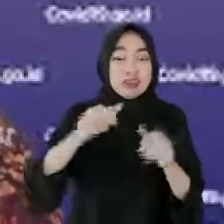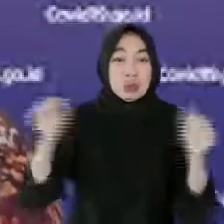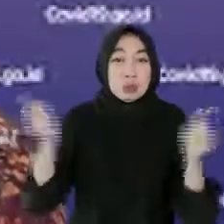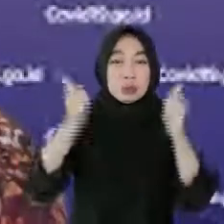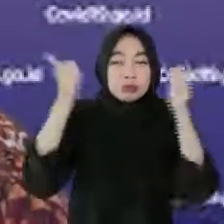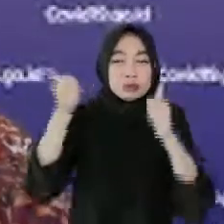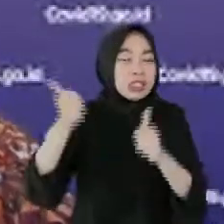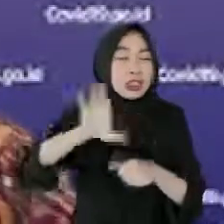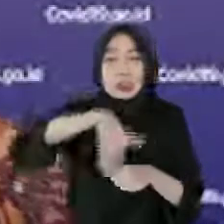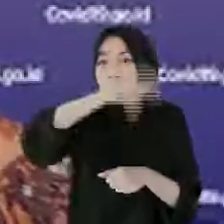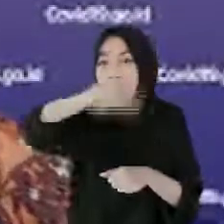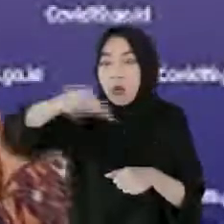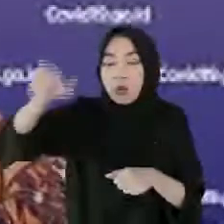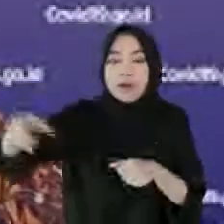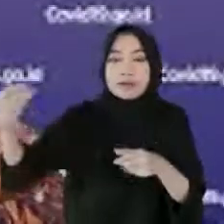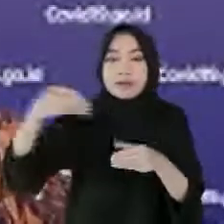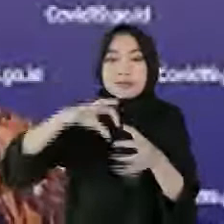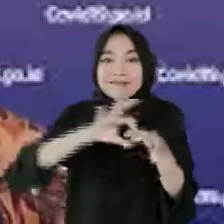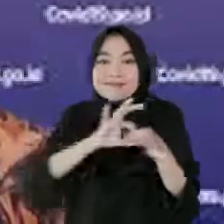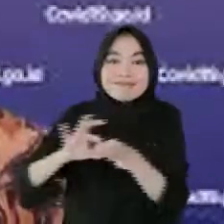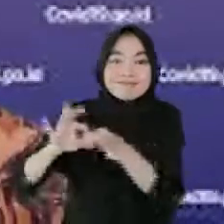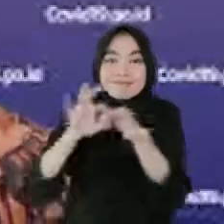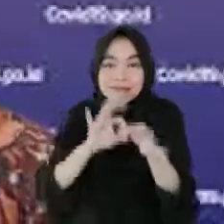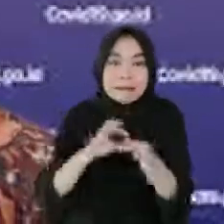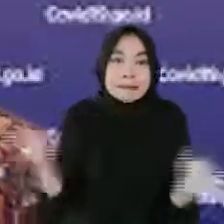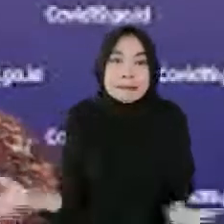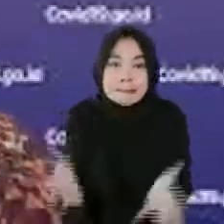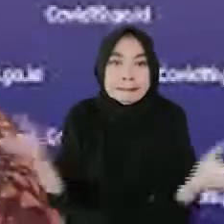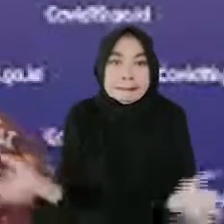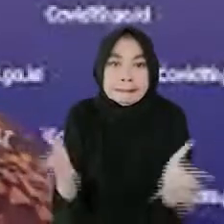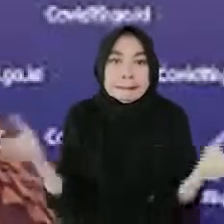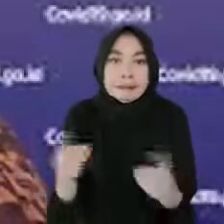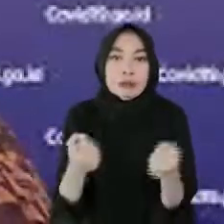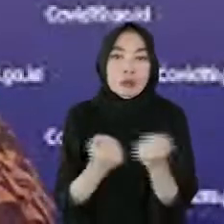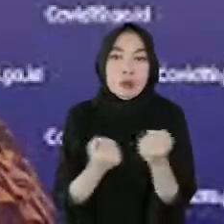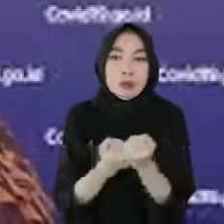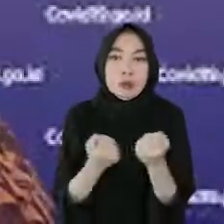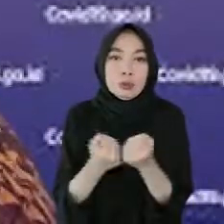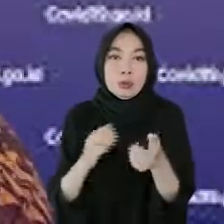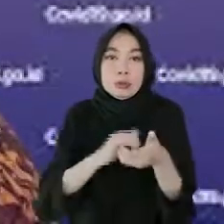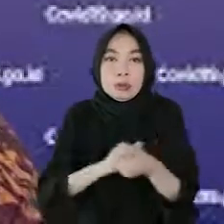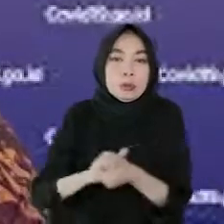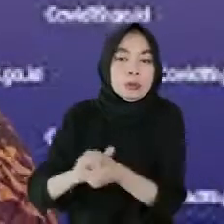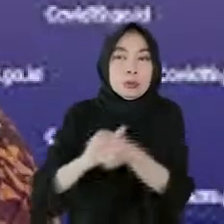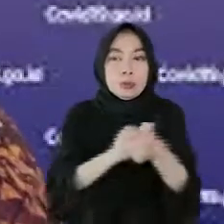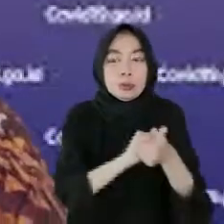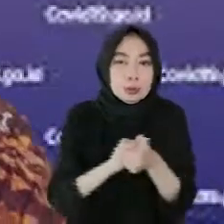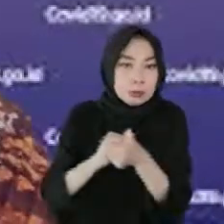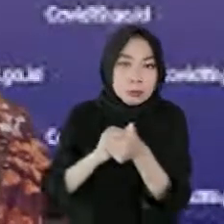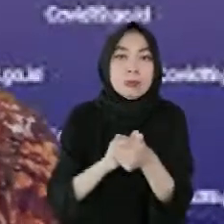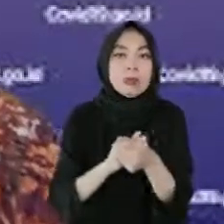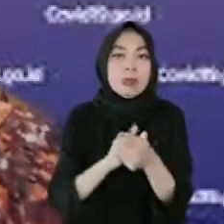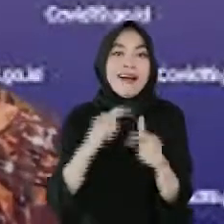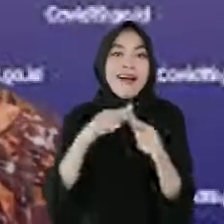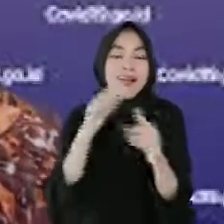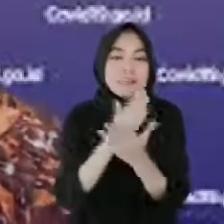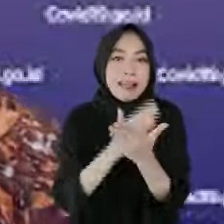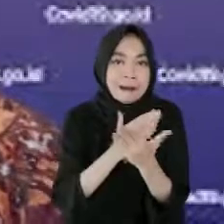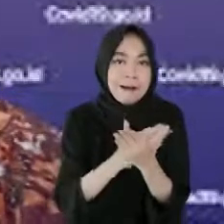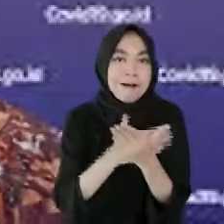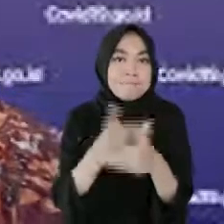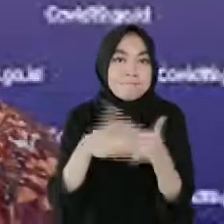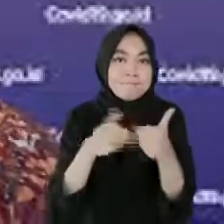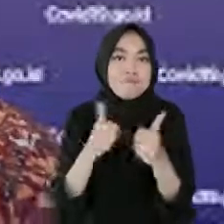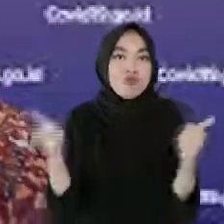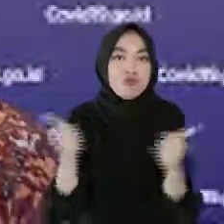bahkan komunitas dan dia semua tentu saja Bersatu padu untuk mensukseskan